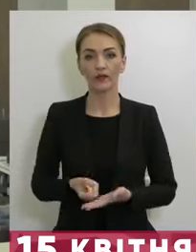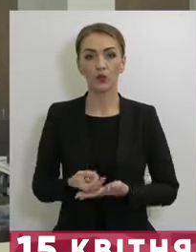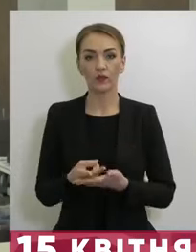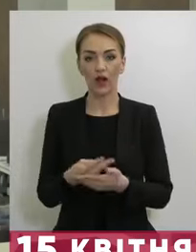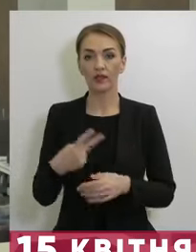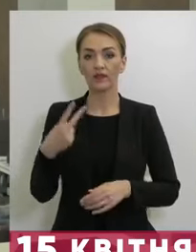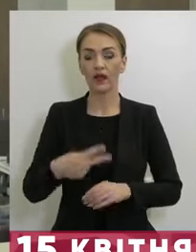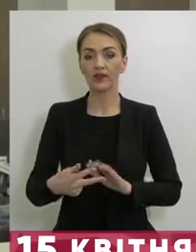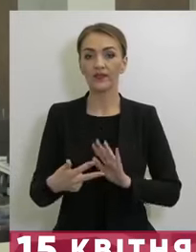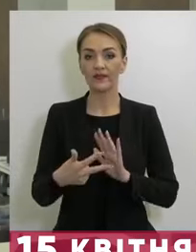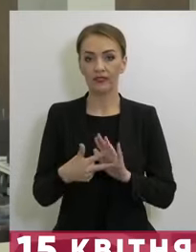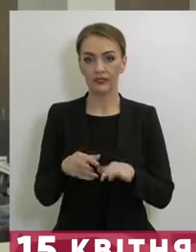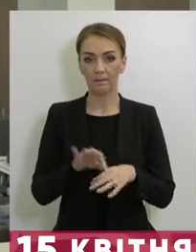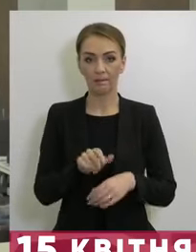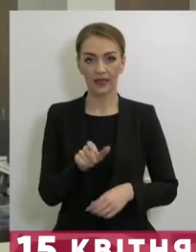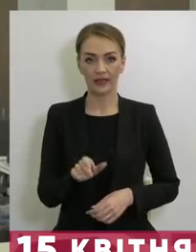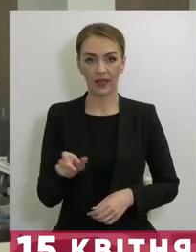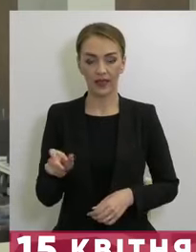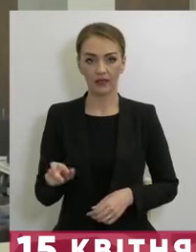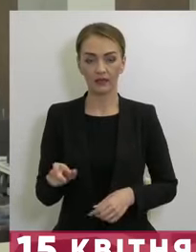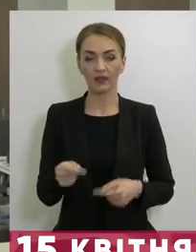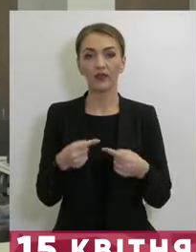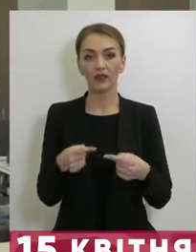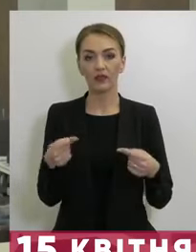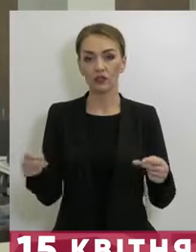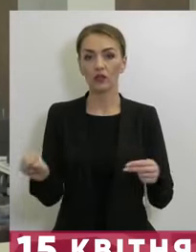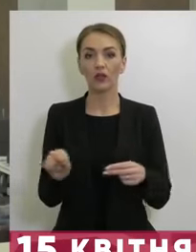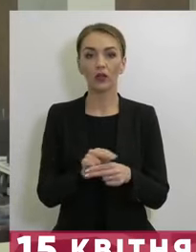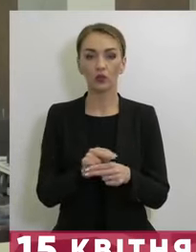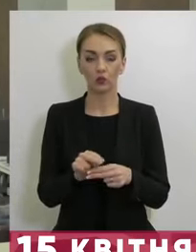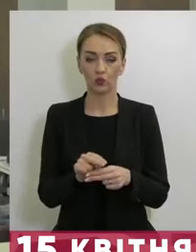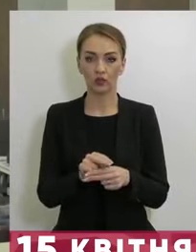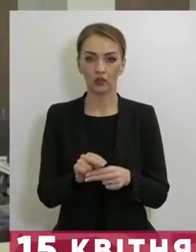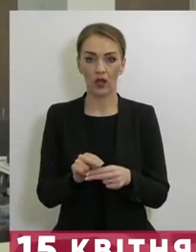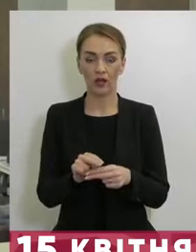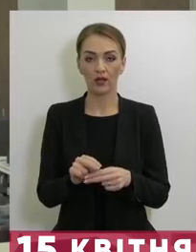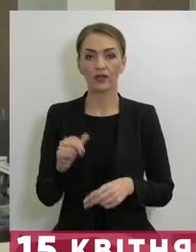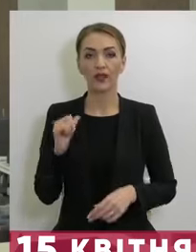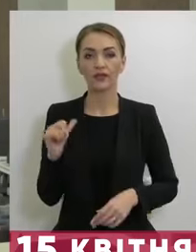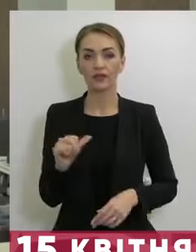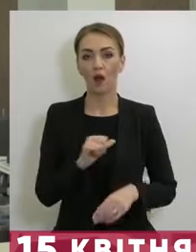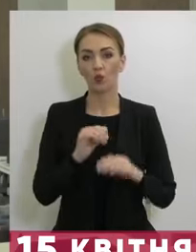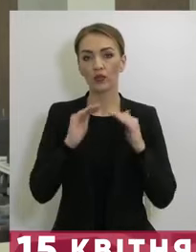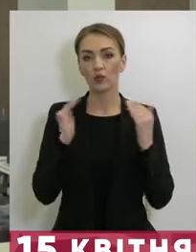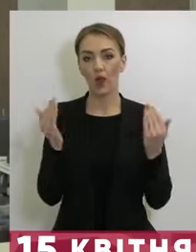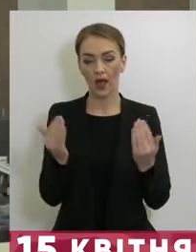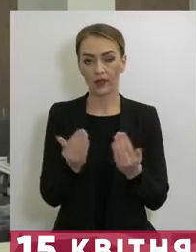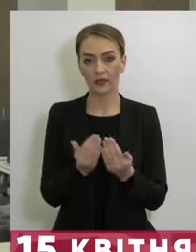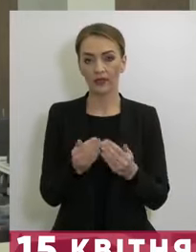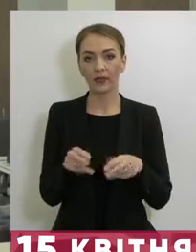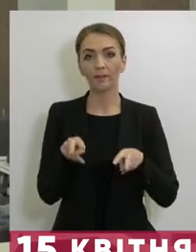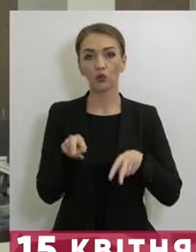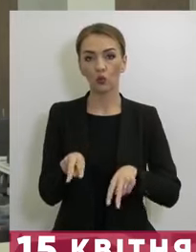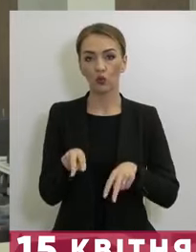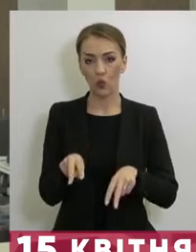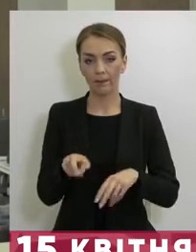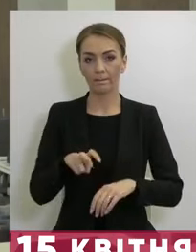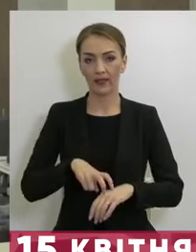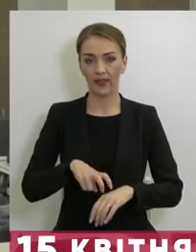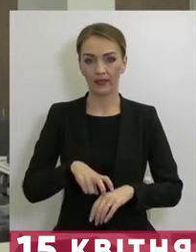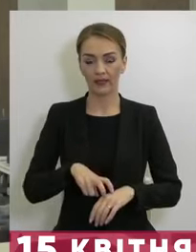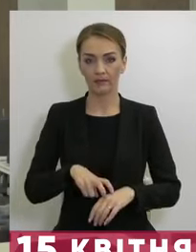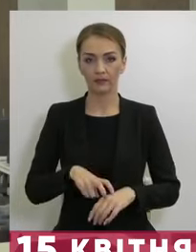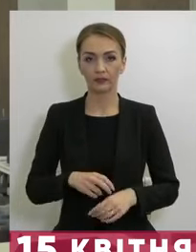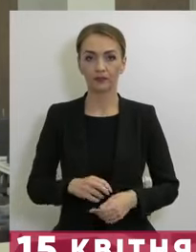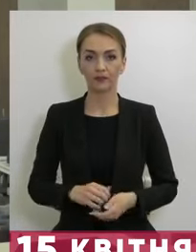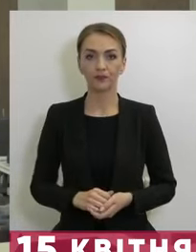госпіталізували 28 пацієнтів, інші лікуються на самоізоляції під контролем медиків.